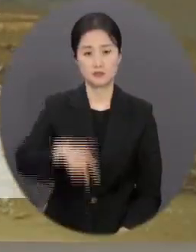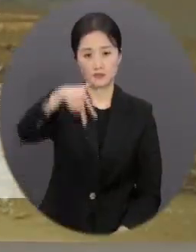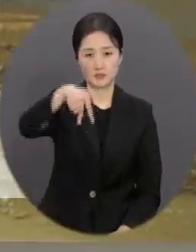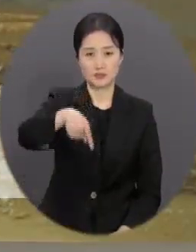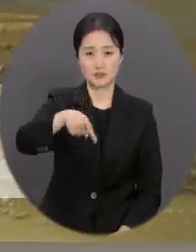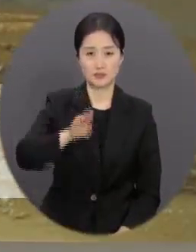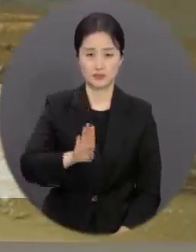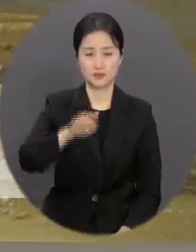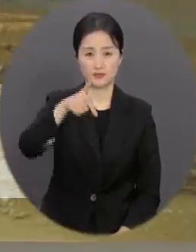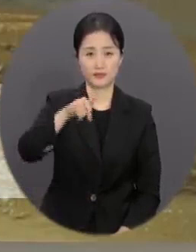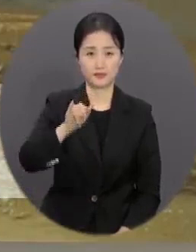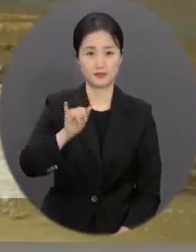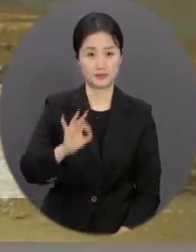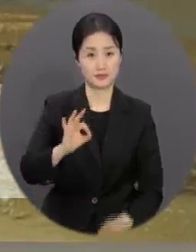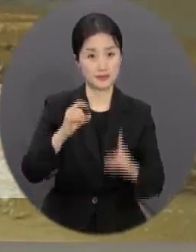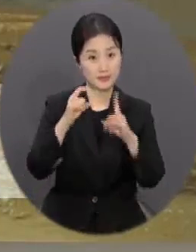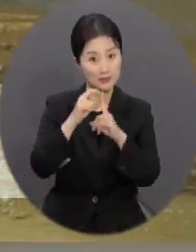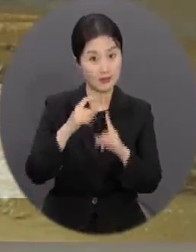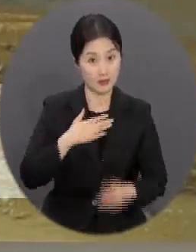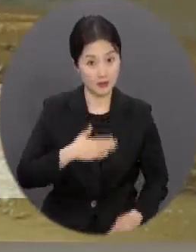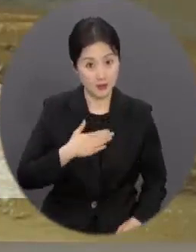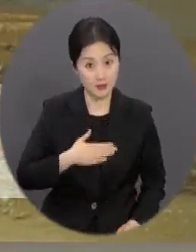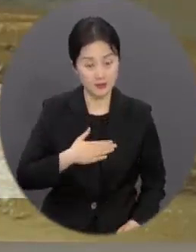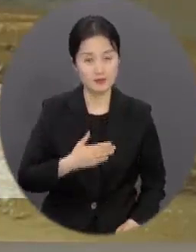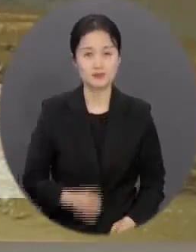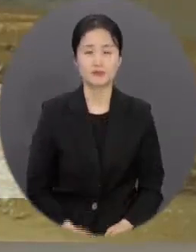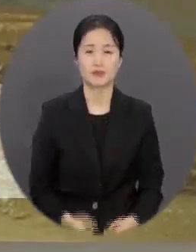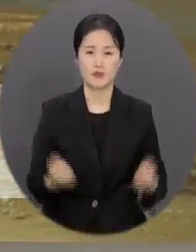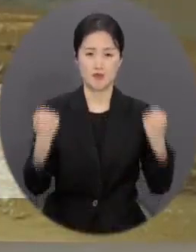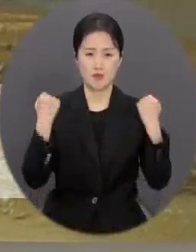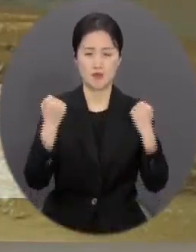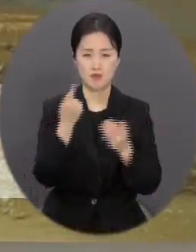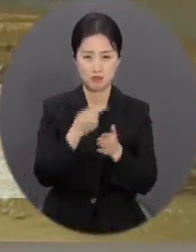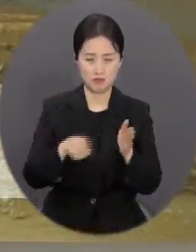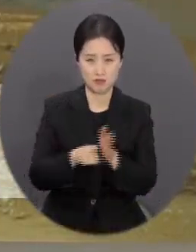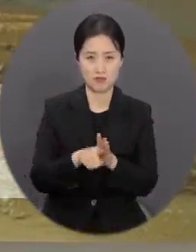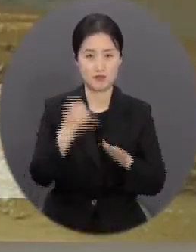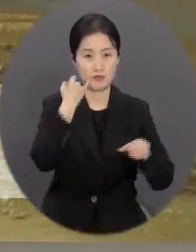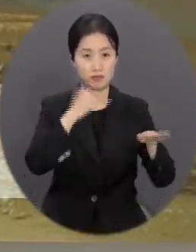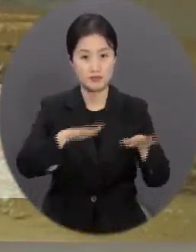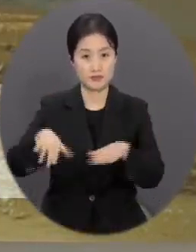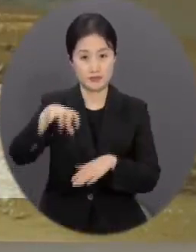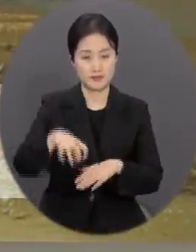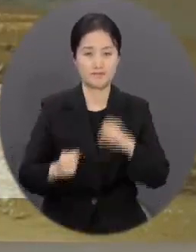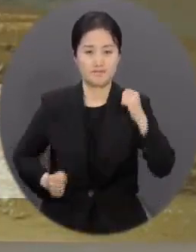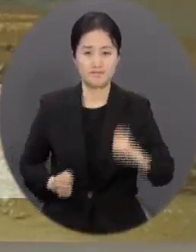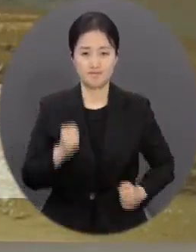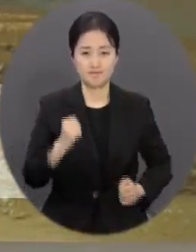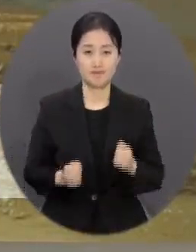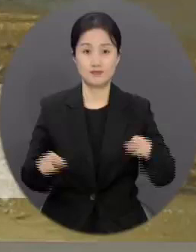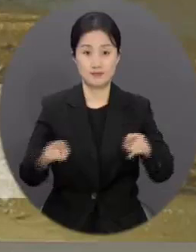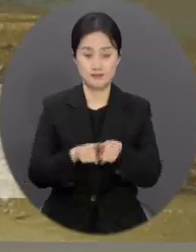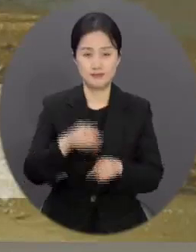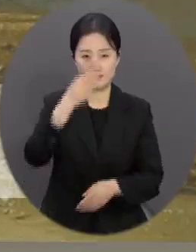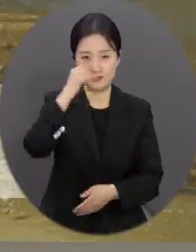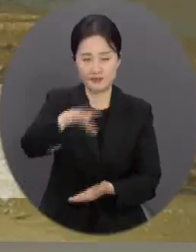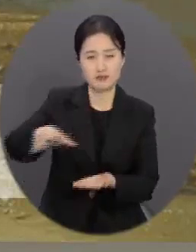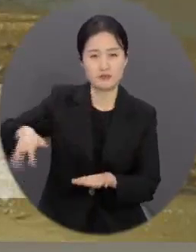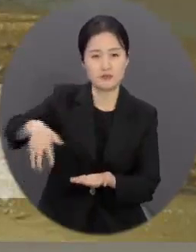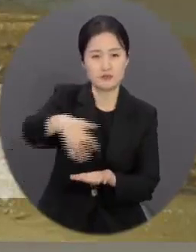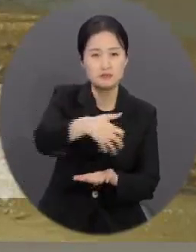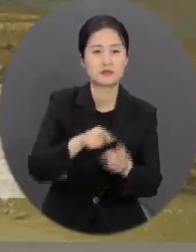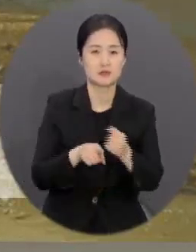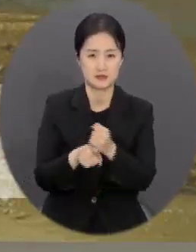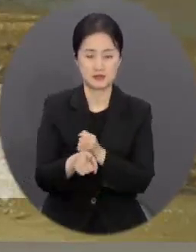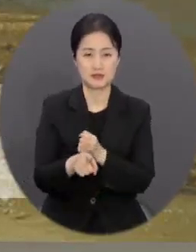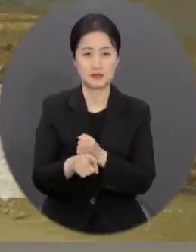줍깅이라는 말 들어보셨습니까? 건강을 위해 바다에서 조깅을 하면서 동시에 쓰레기도 줍는 활동을 말하는 건데요.